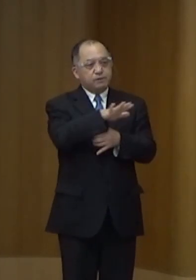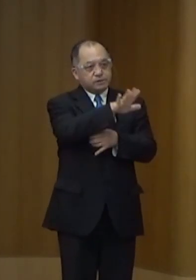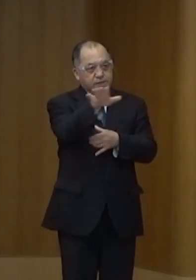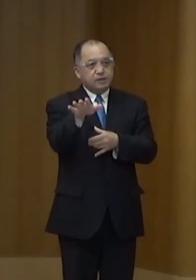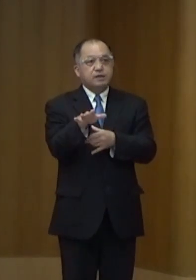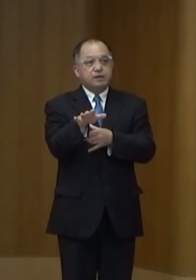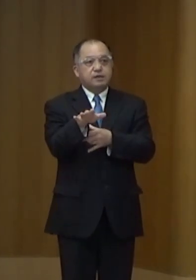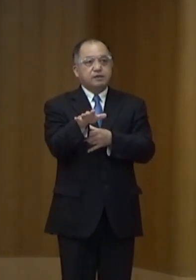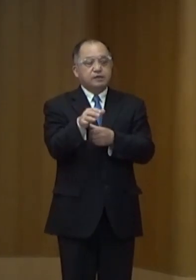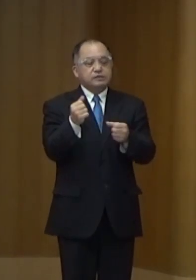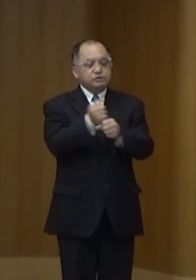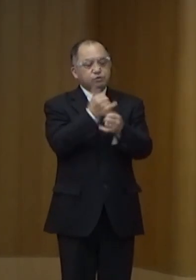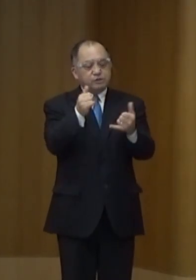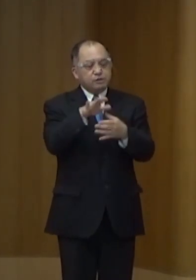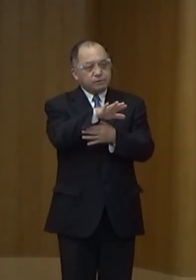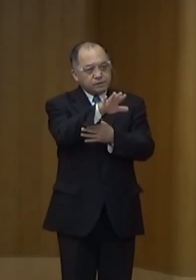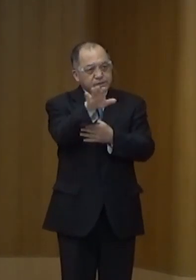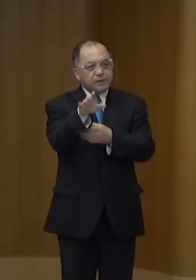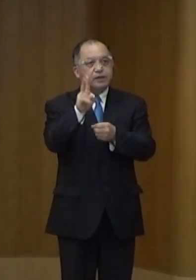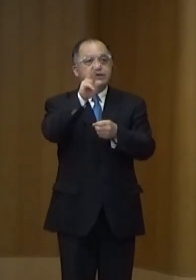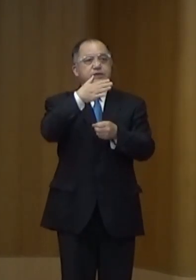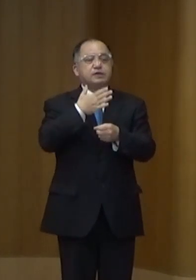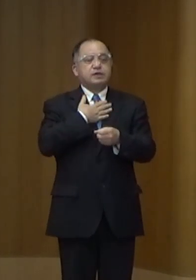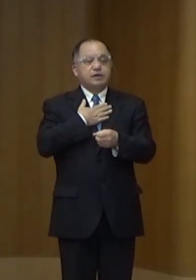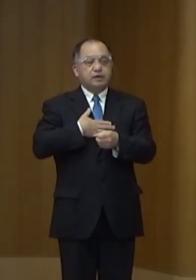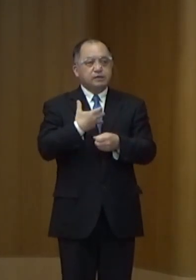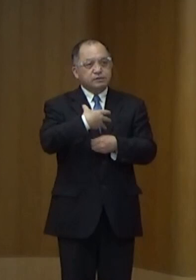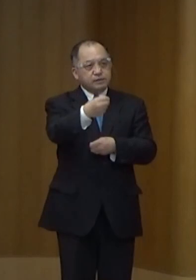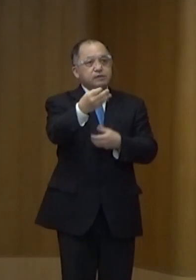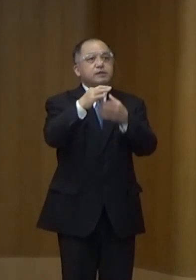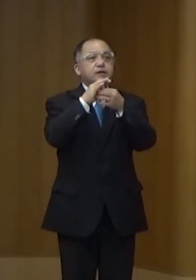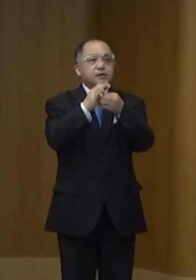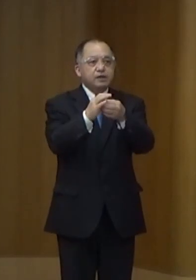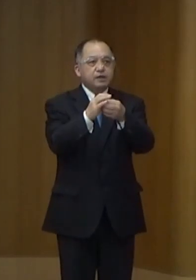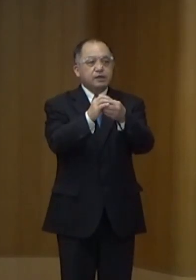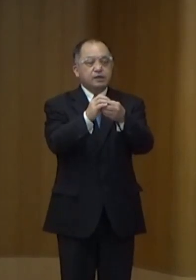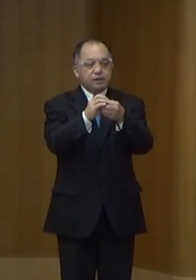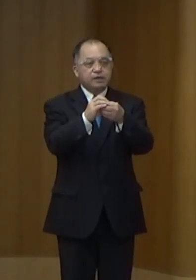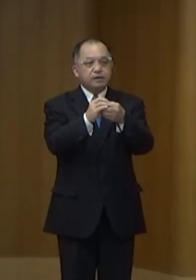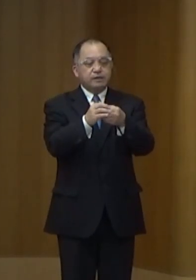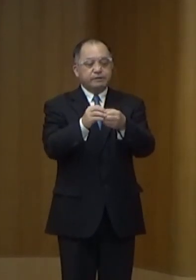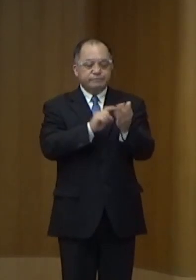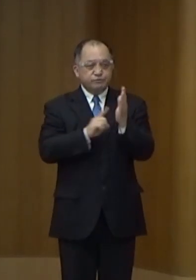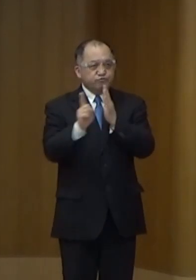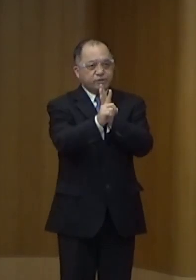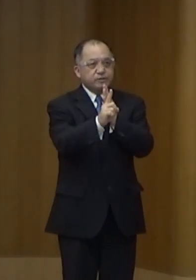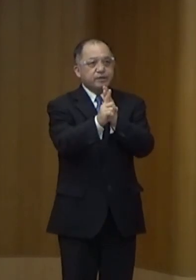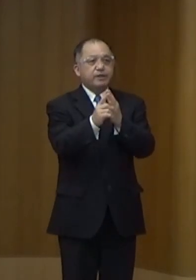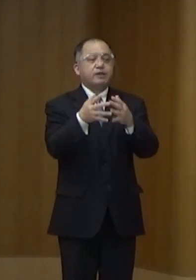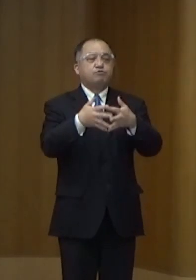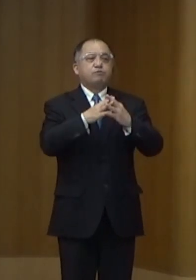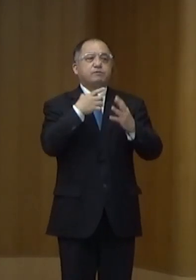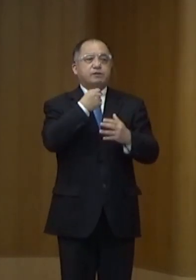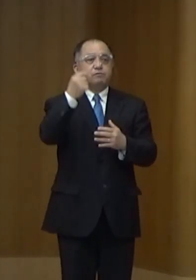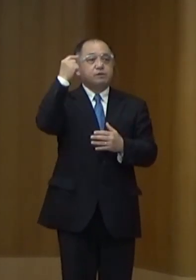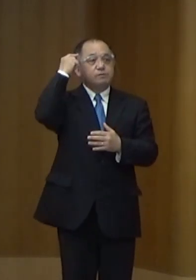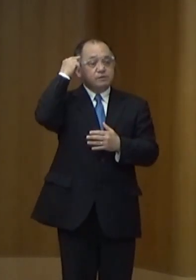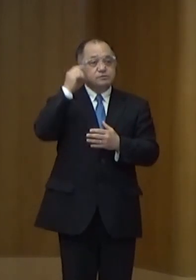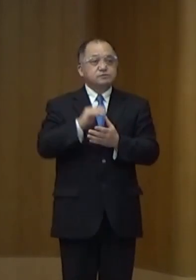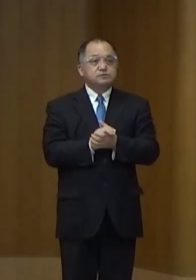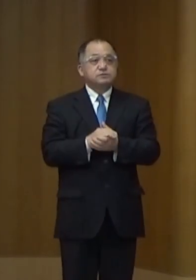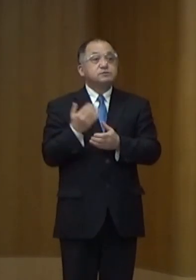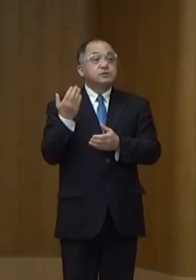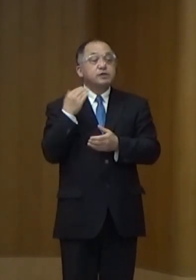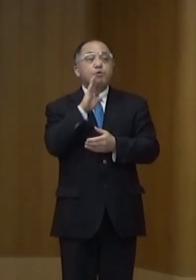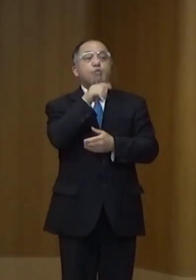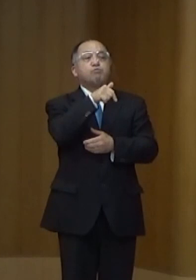方々のご理解とご協力をいただきながら最優先で取り組んでいきたいと考えております。先ほどの本部会